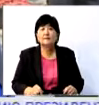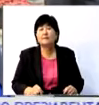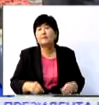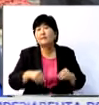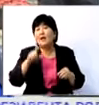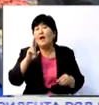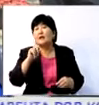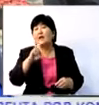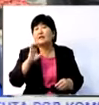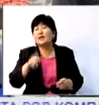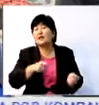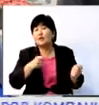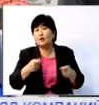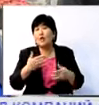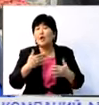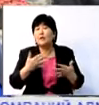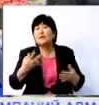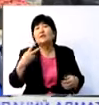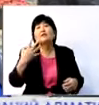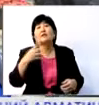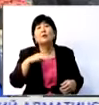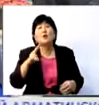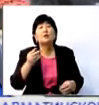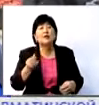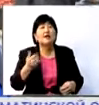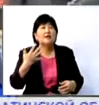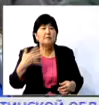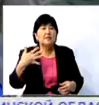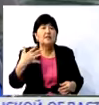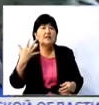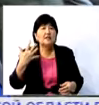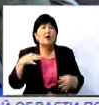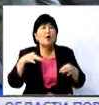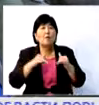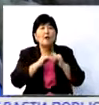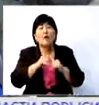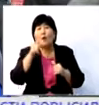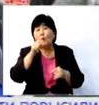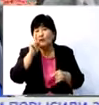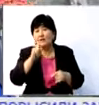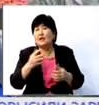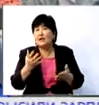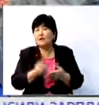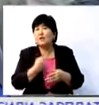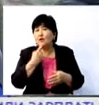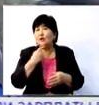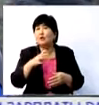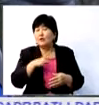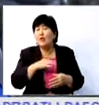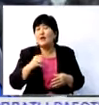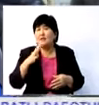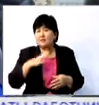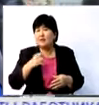Земледельцы Казалинского района привезли продукцию на 25 миллионов тенге на 55 машинах. Год, сами знаете, выдался тяжелый.